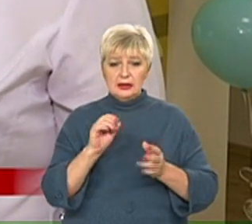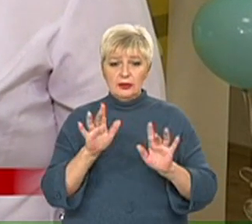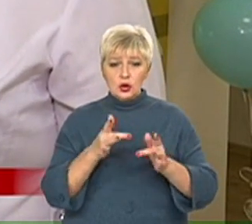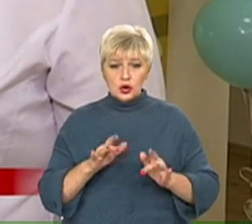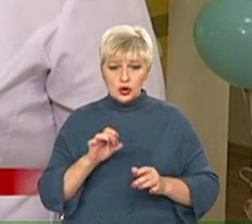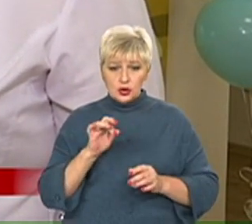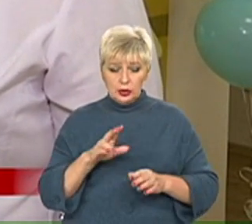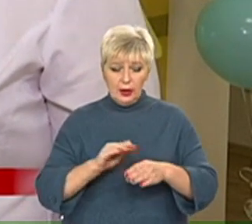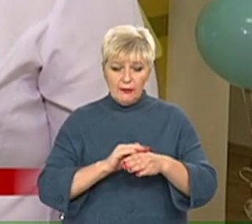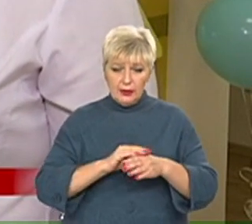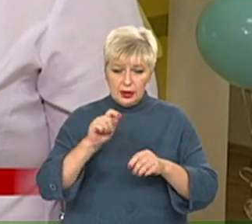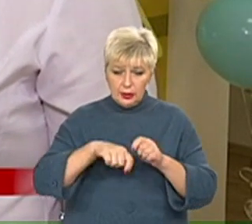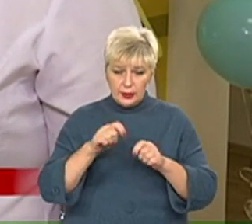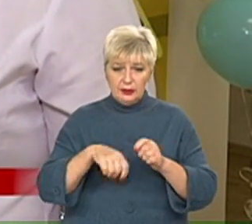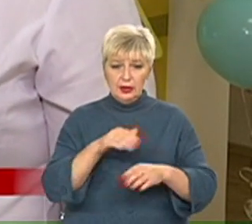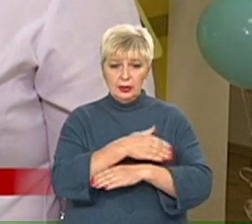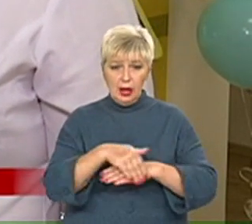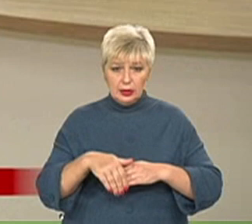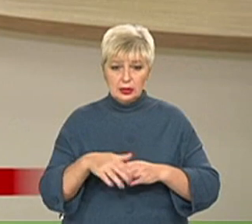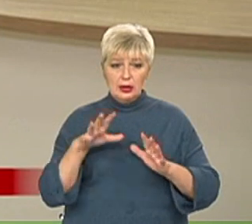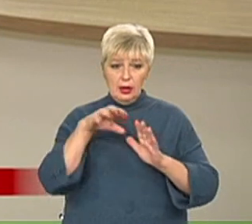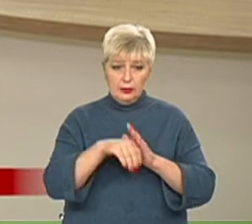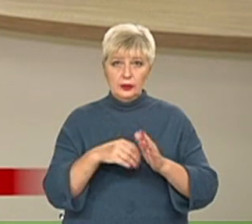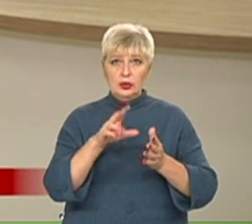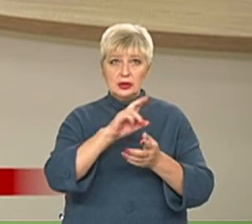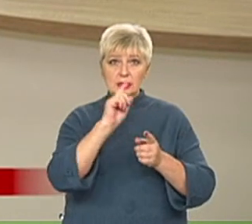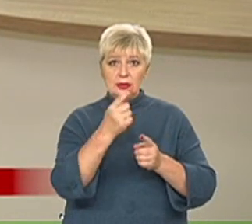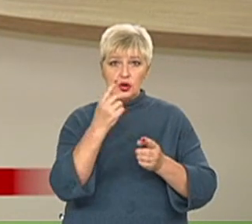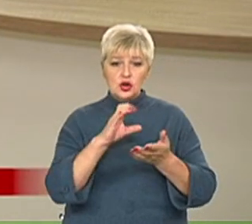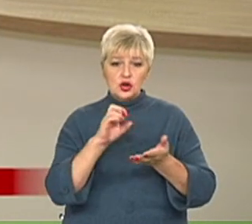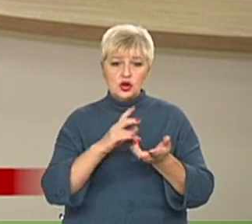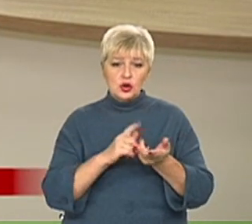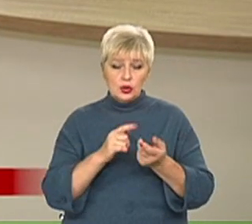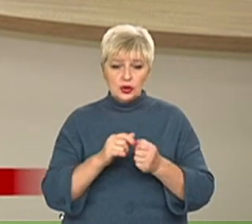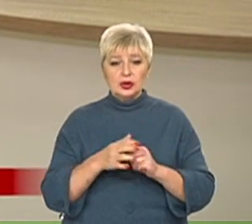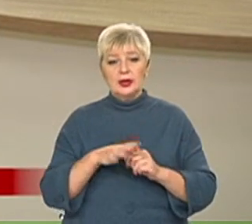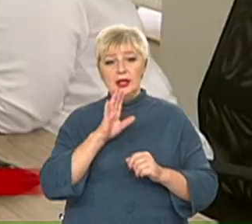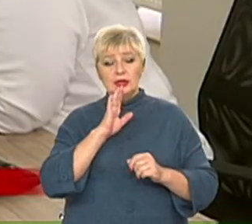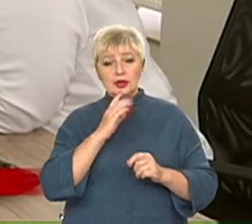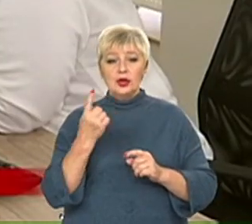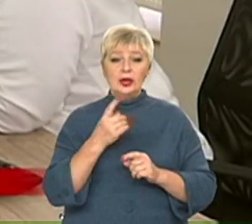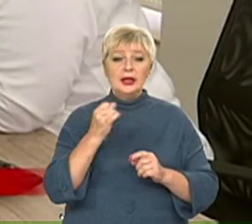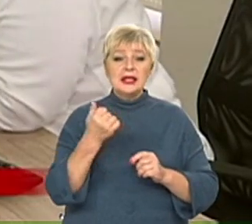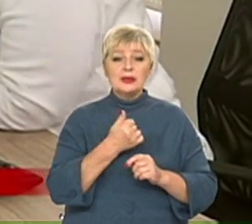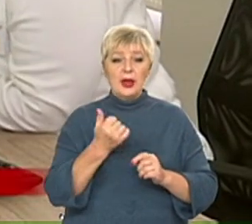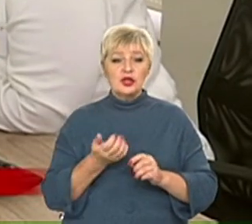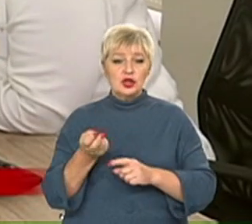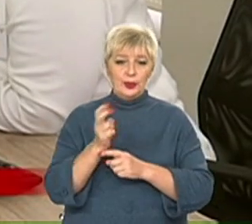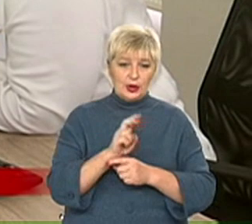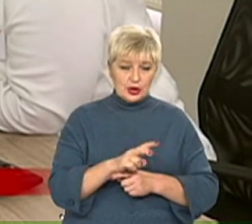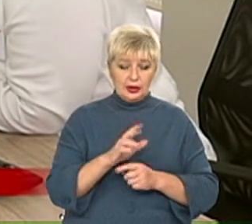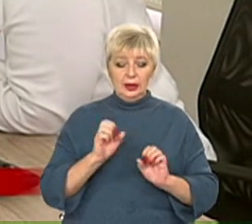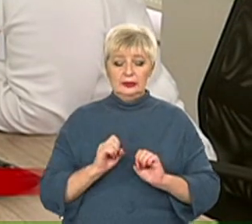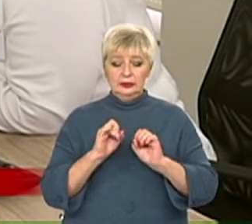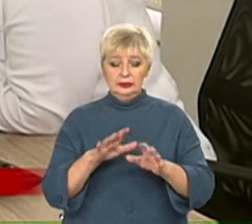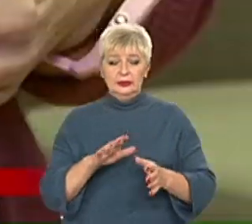фамілію, адрес свій, вніс показання і все. Катерина одна з перших відвідала оновлений енергоофіс «Ясно». Прийшла